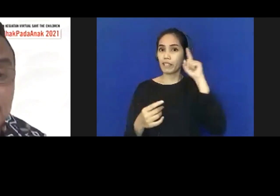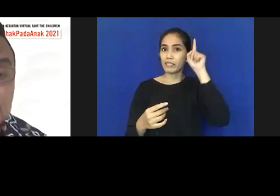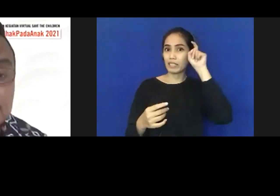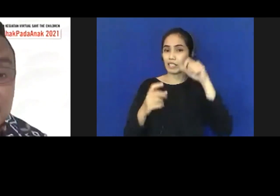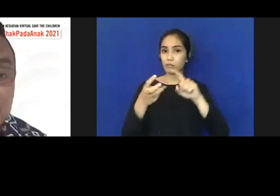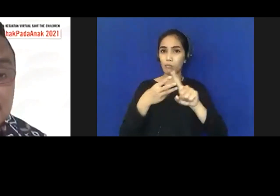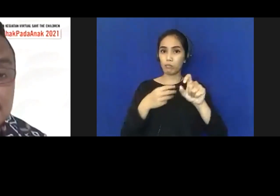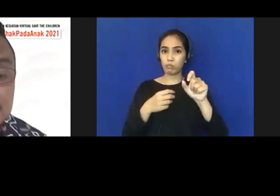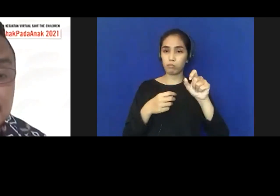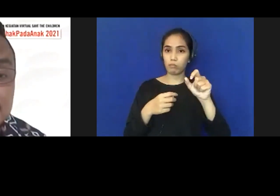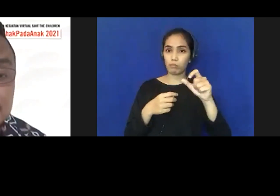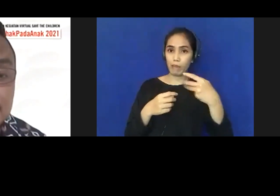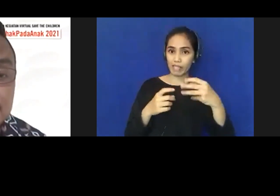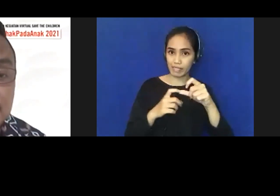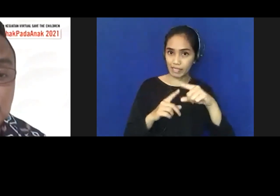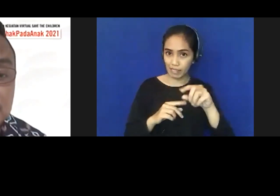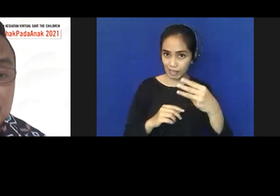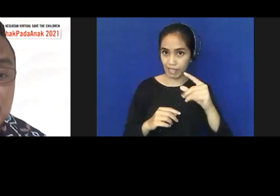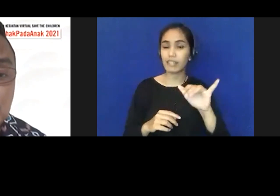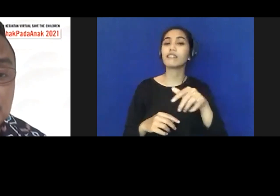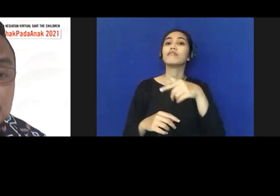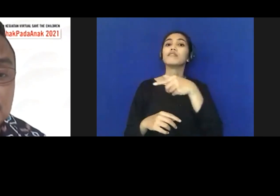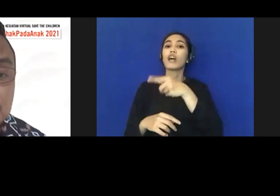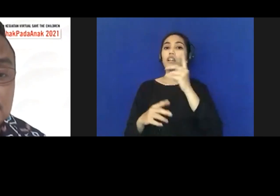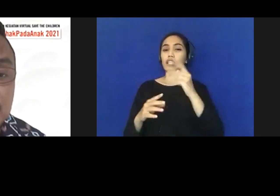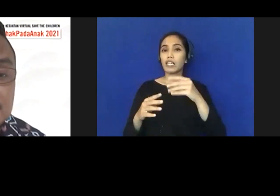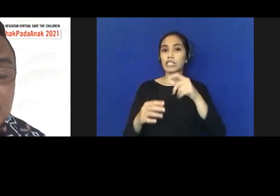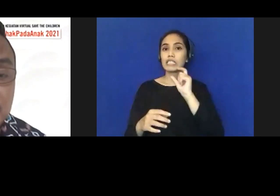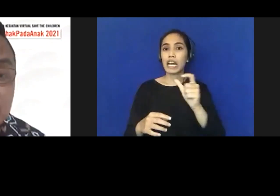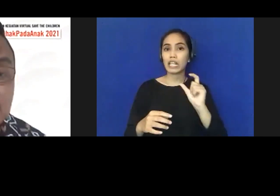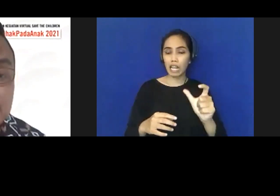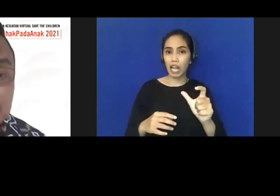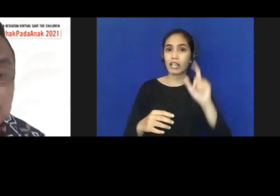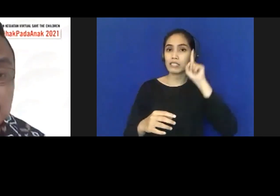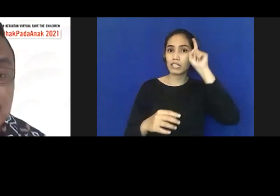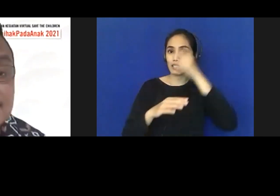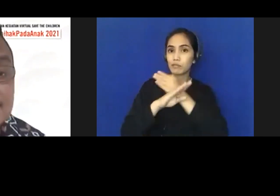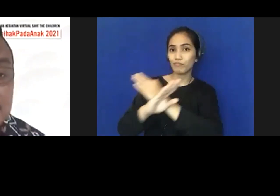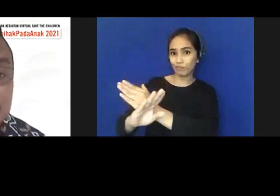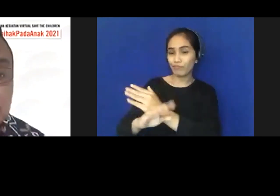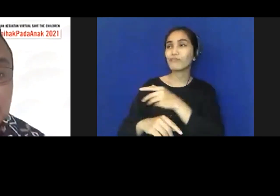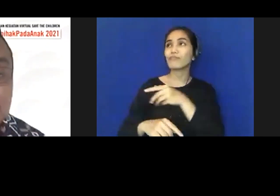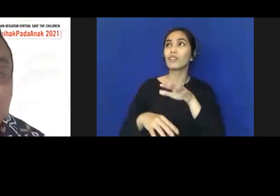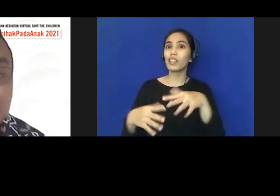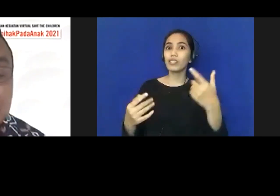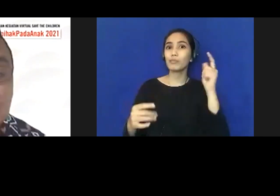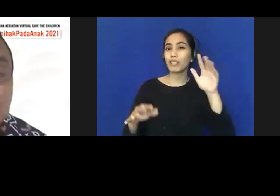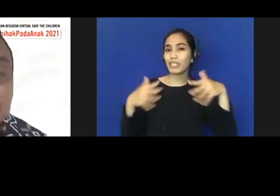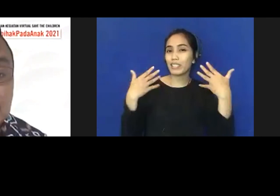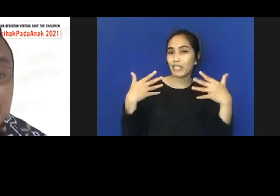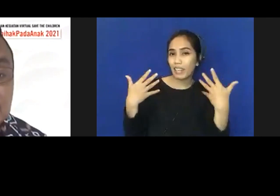atau cara mengatasi stres. Itu adalah panduan terkait self care, relaksasi gitu,